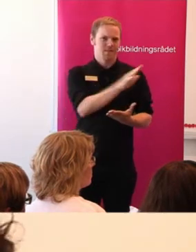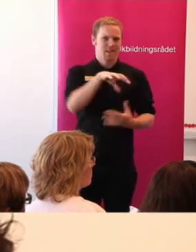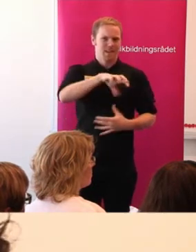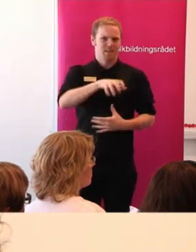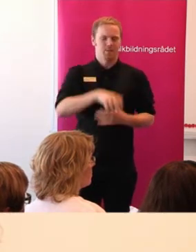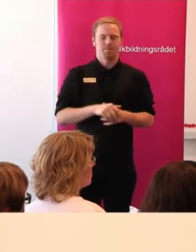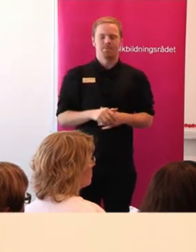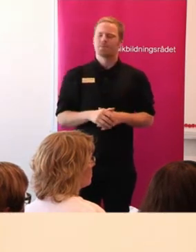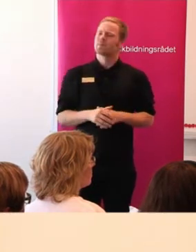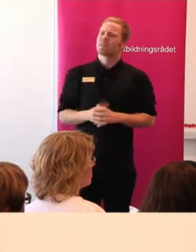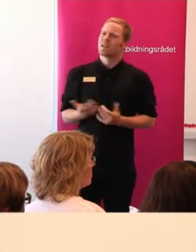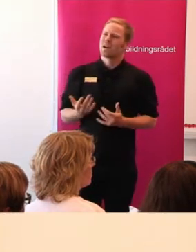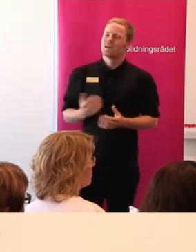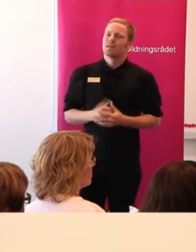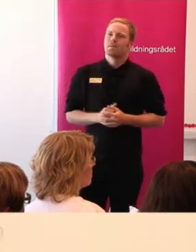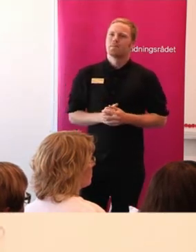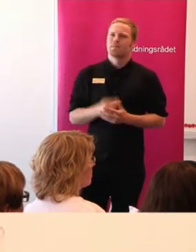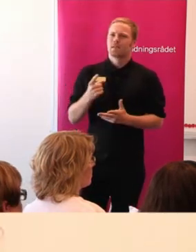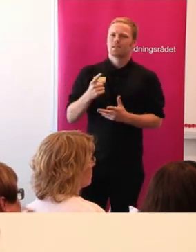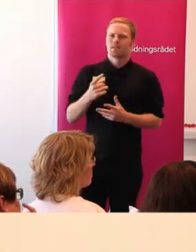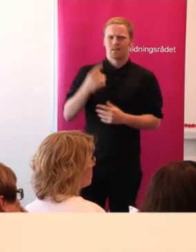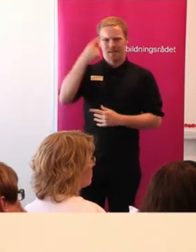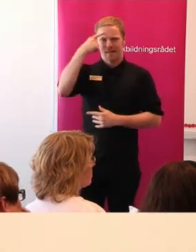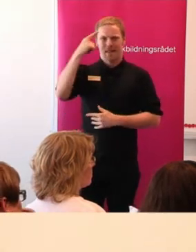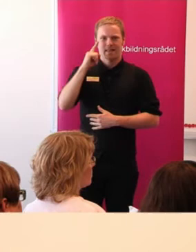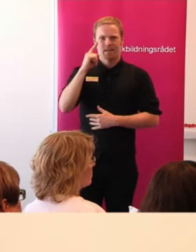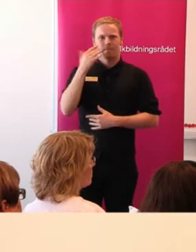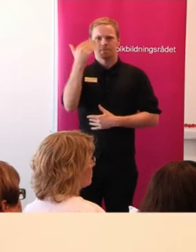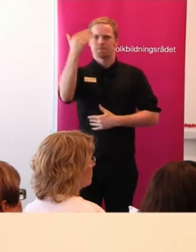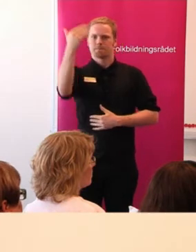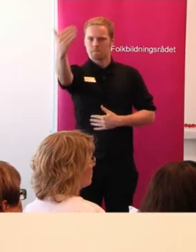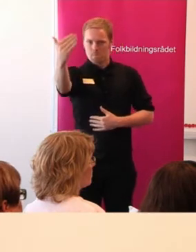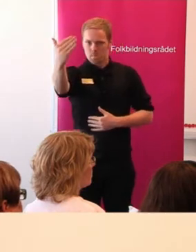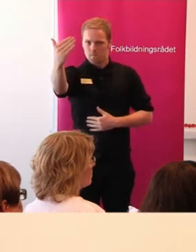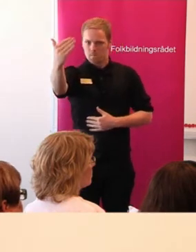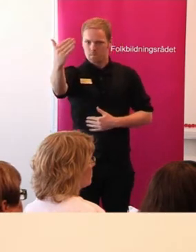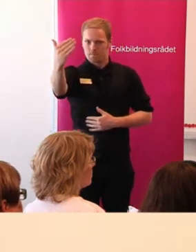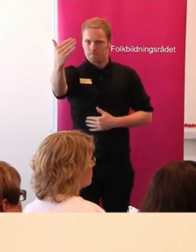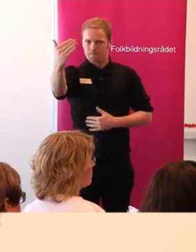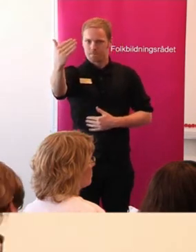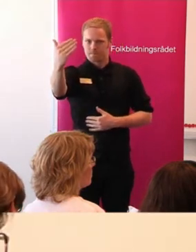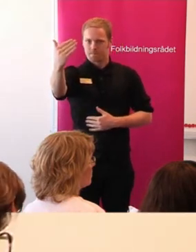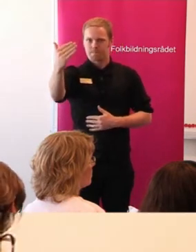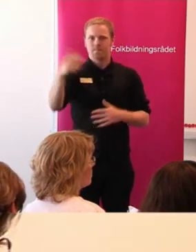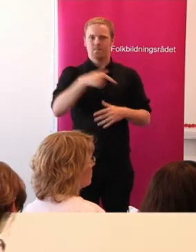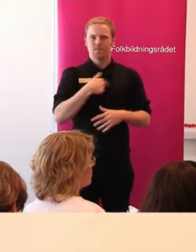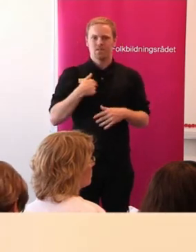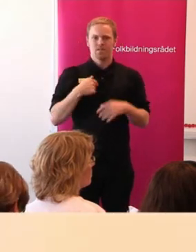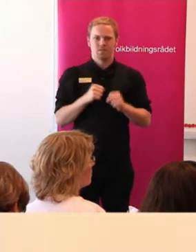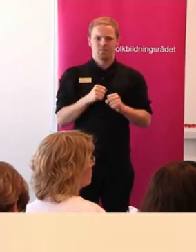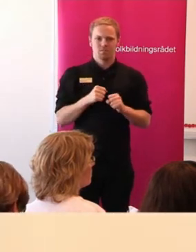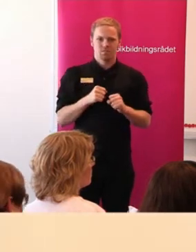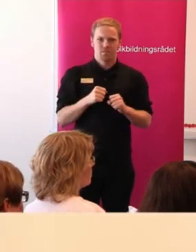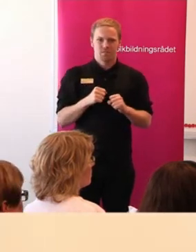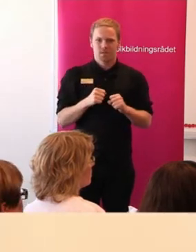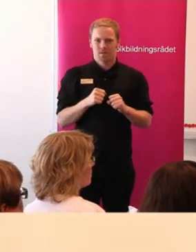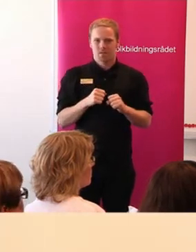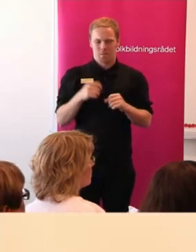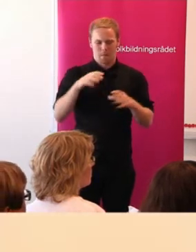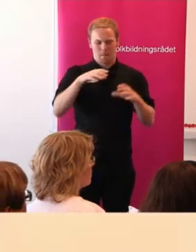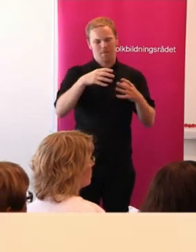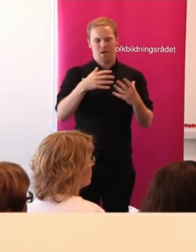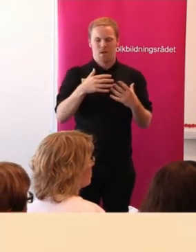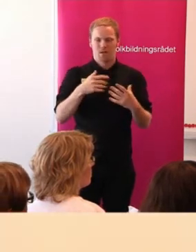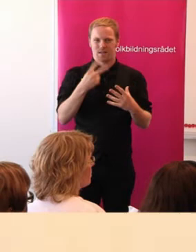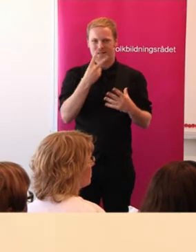pratade om långsiktighet innan. Det tror jag också är jätteviktigt. För dels för att det ska de som lever och bor i en region ska